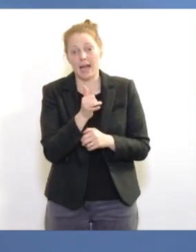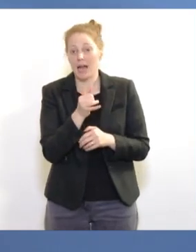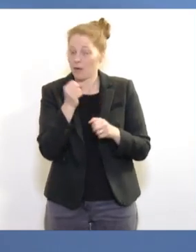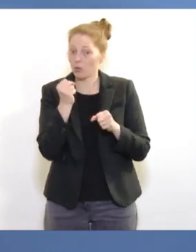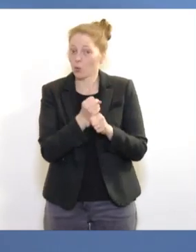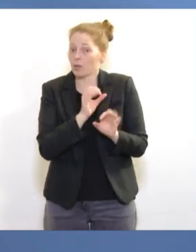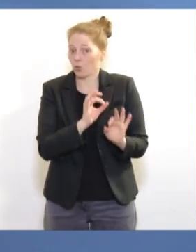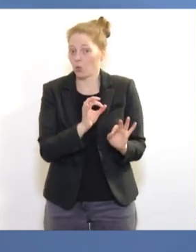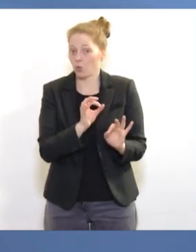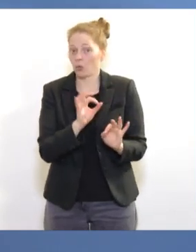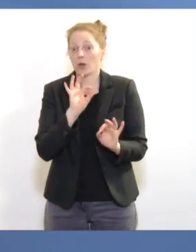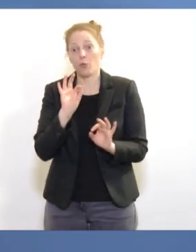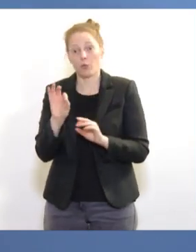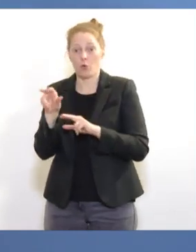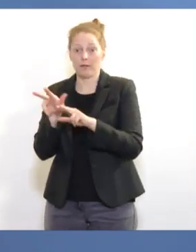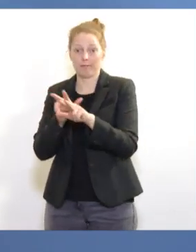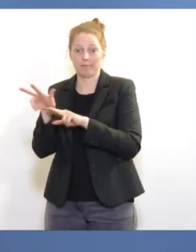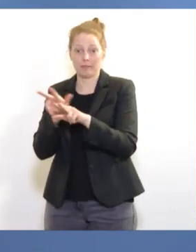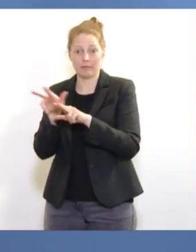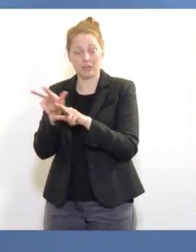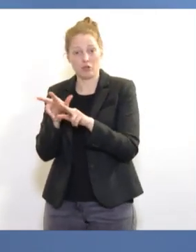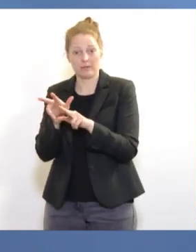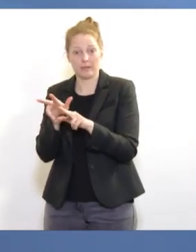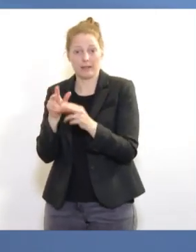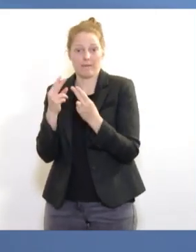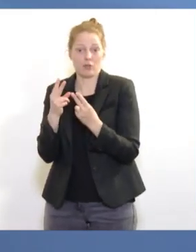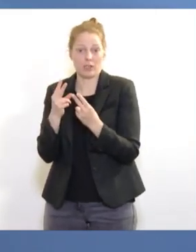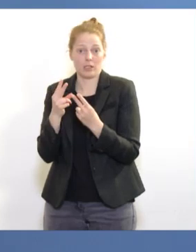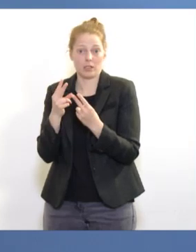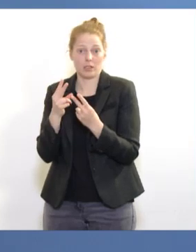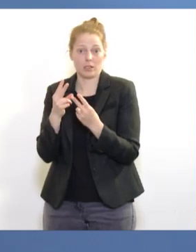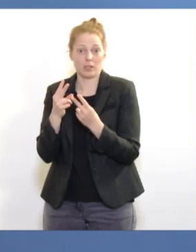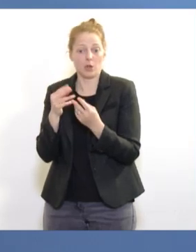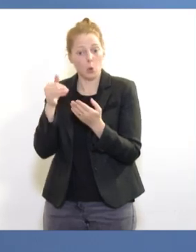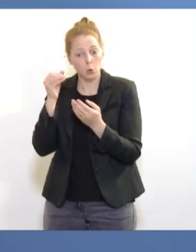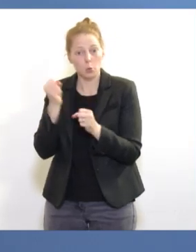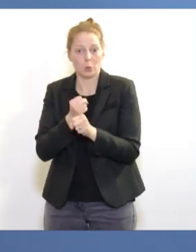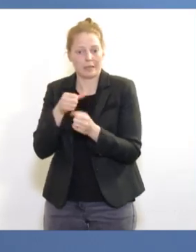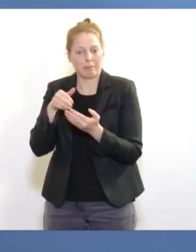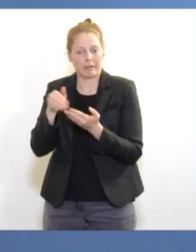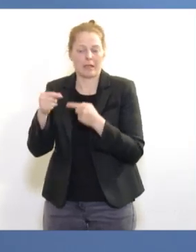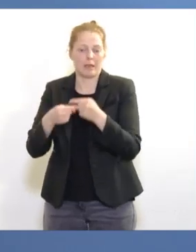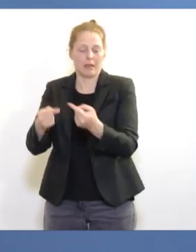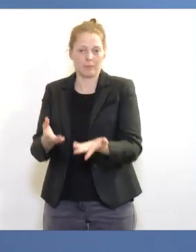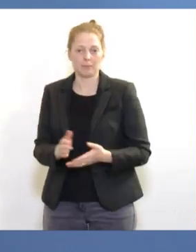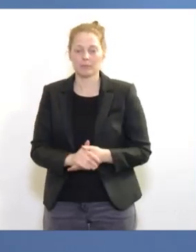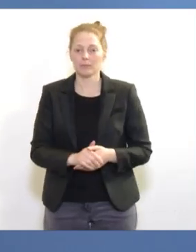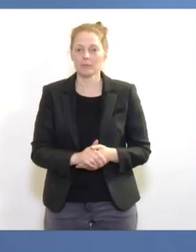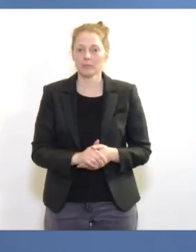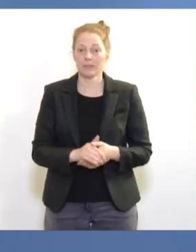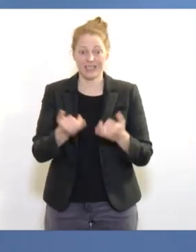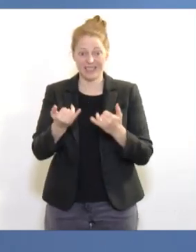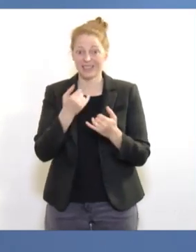Frage von der vom ökonomischen Verstand. Kein kann ein Entrehen tun, dass